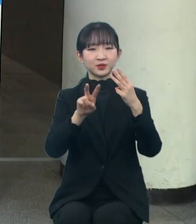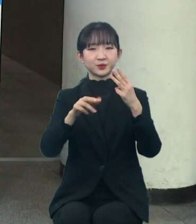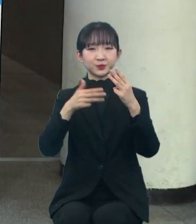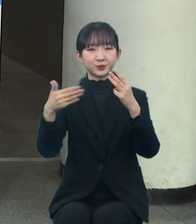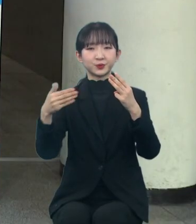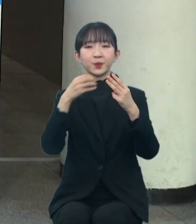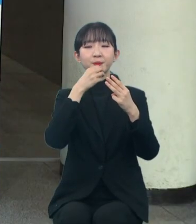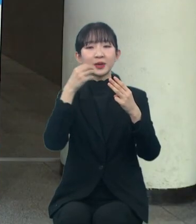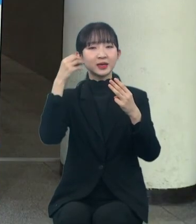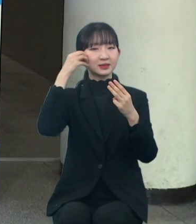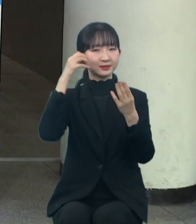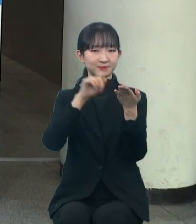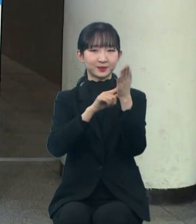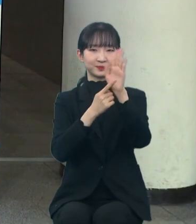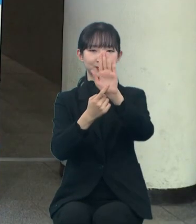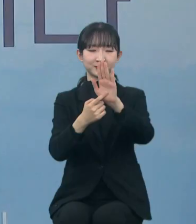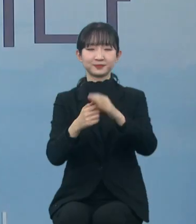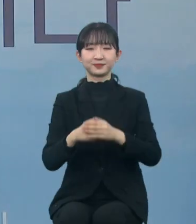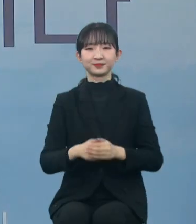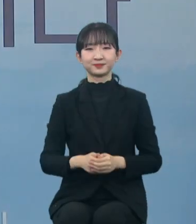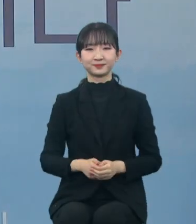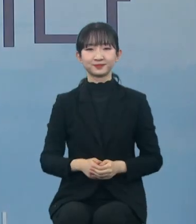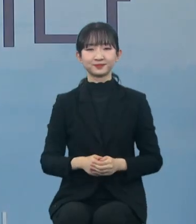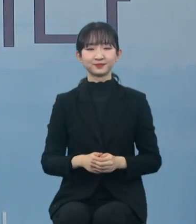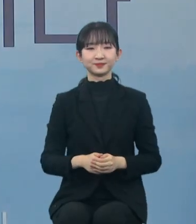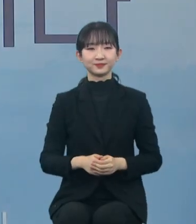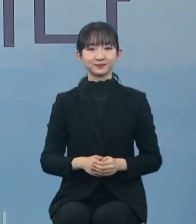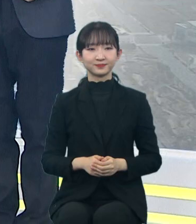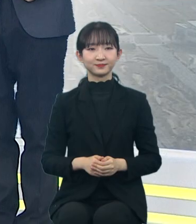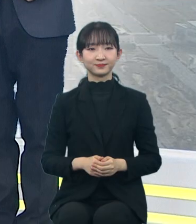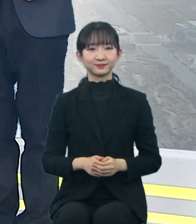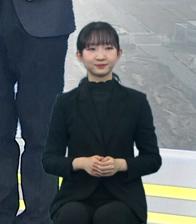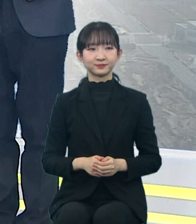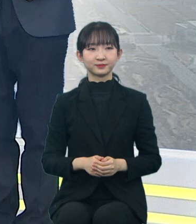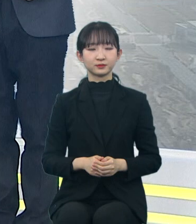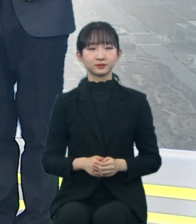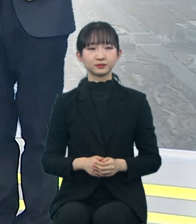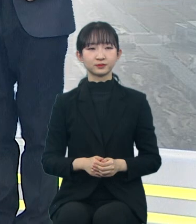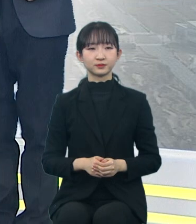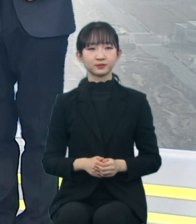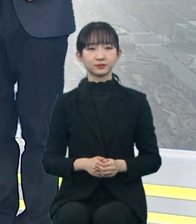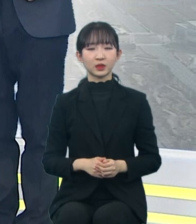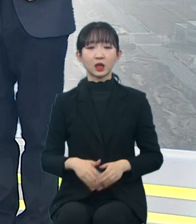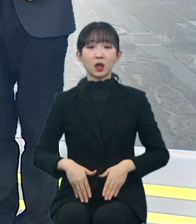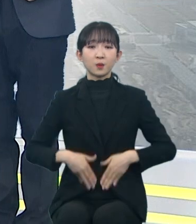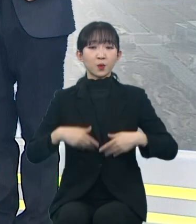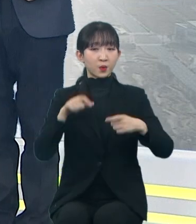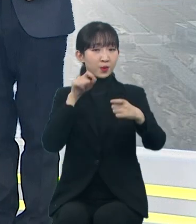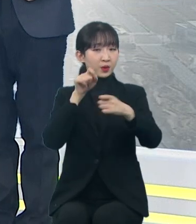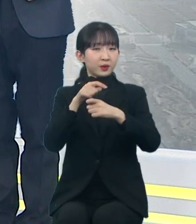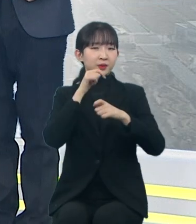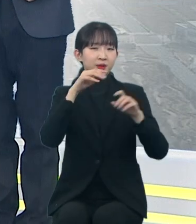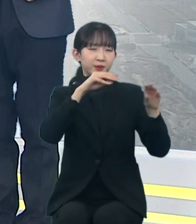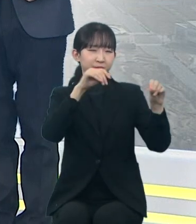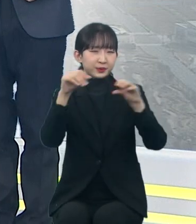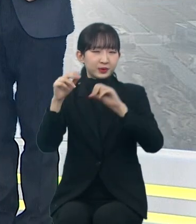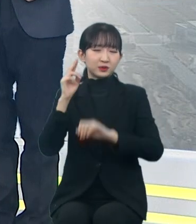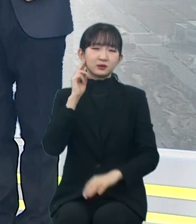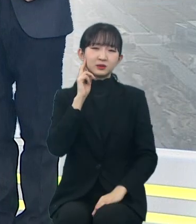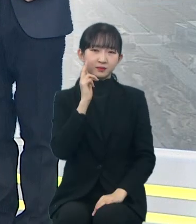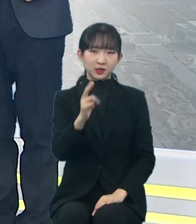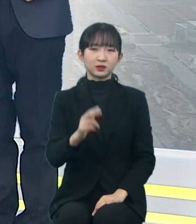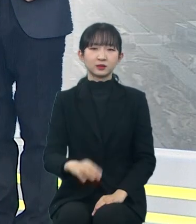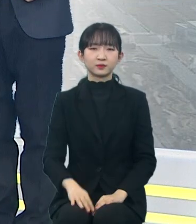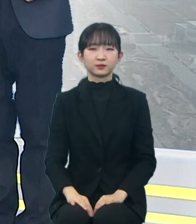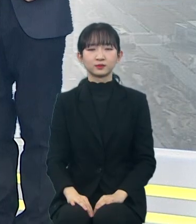홈페이지를 통해 발표합니다. NIB 뉴스 원태규입니다. 봄철을 앞두고 미세먼지가 말썽을 부리고 있습니다.